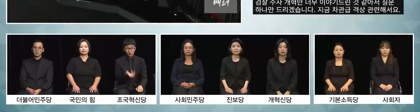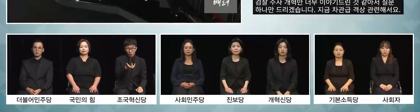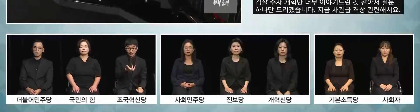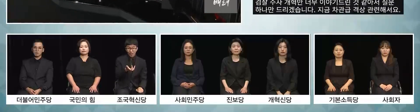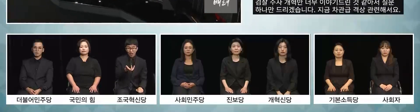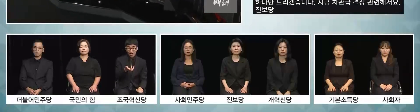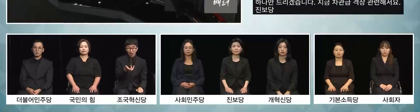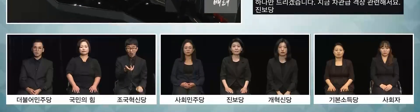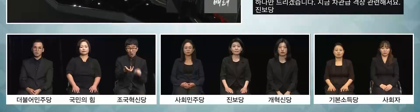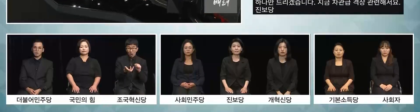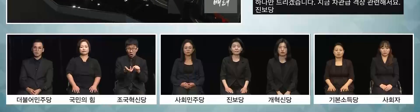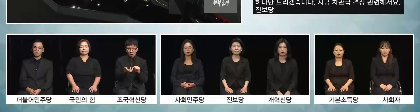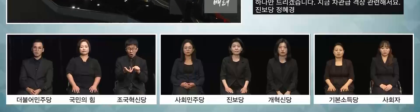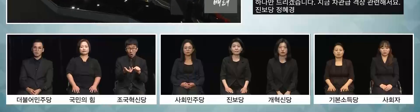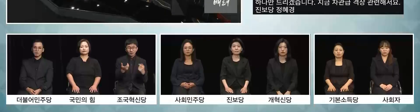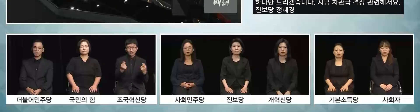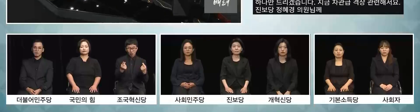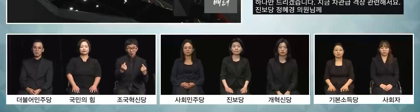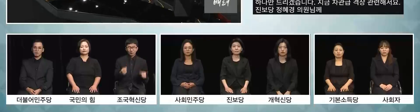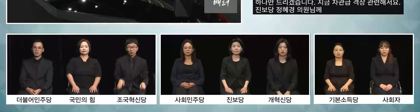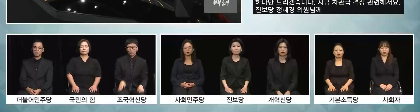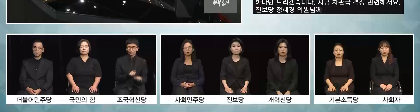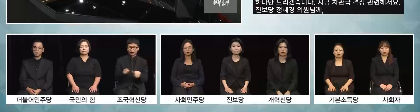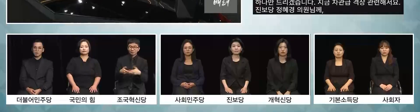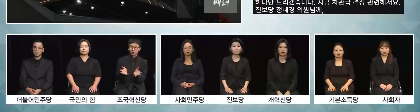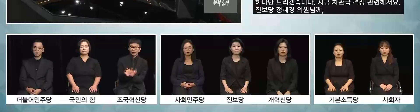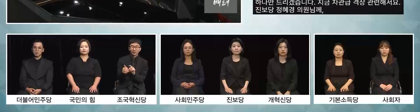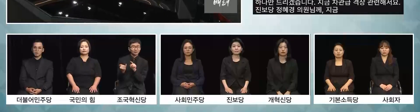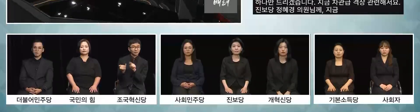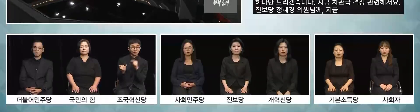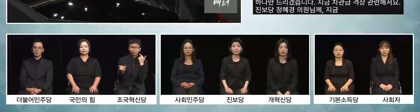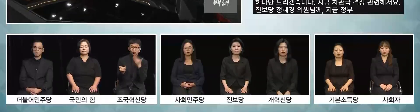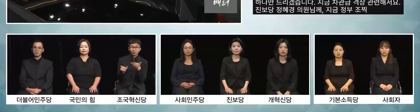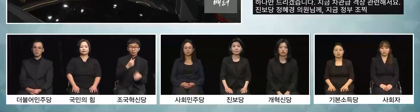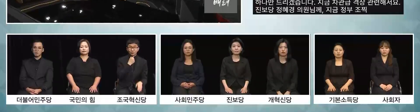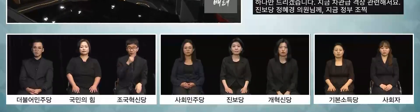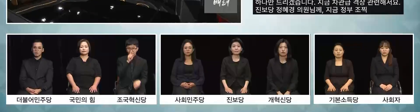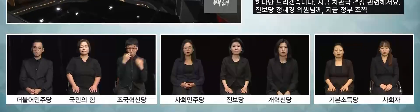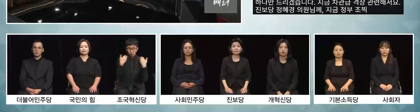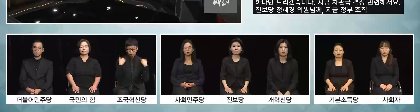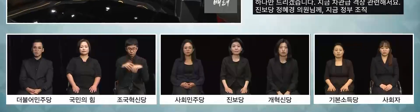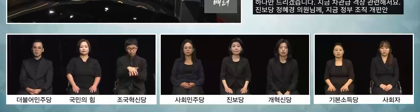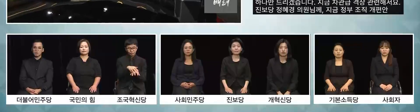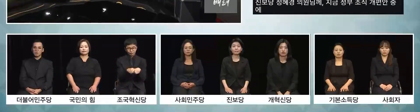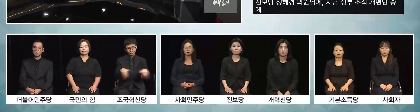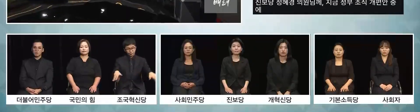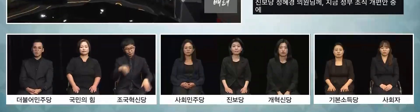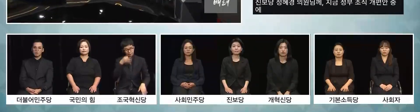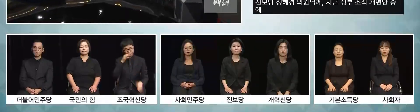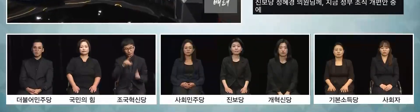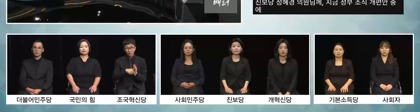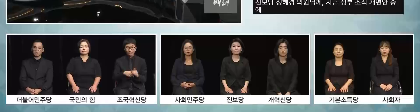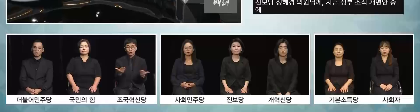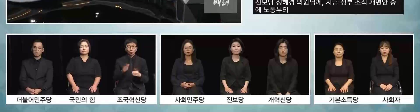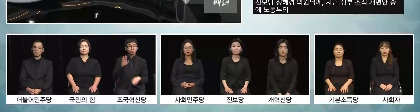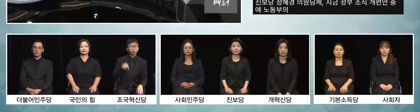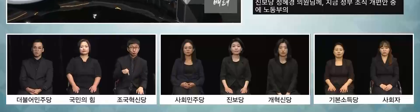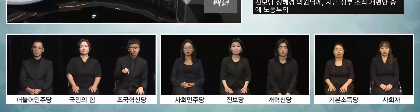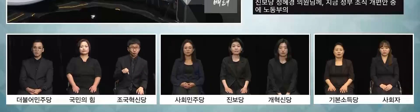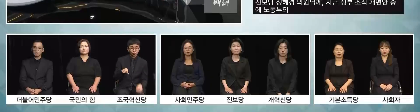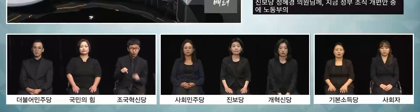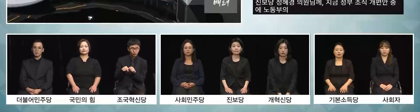정혜경 의원님께 지금 정부 조직 개편안 중에 그 노동부의